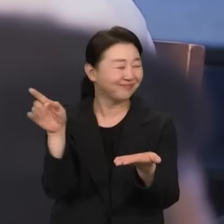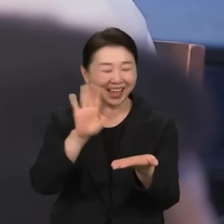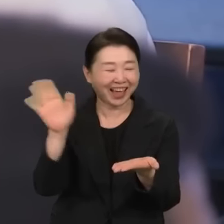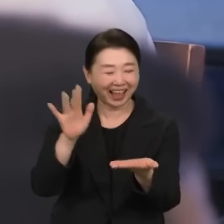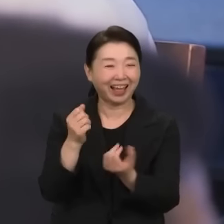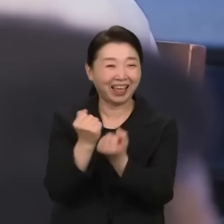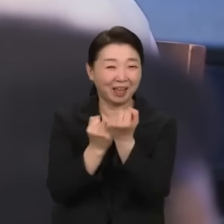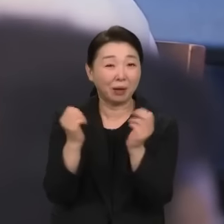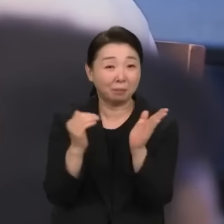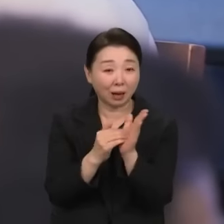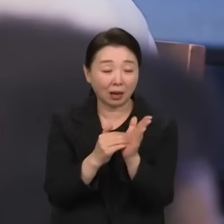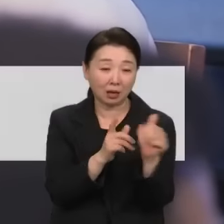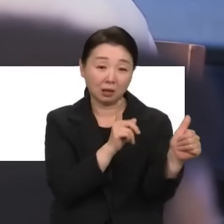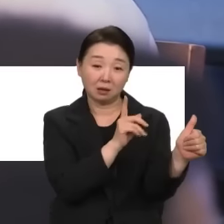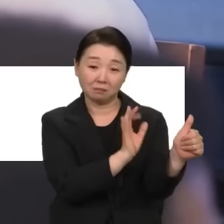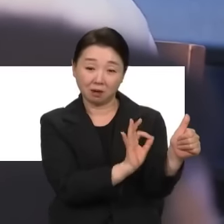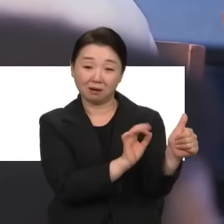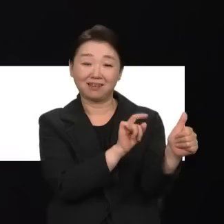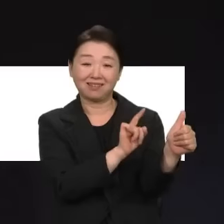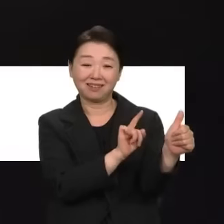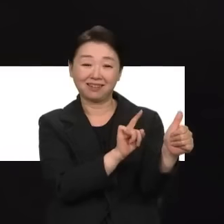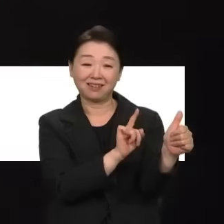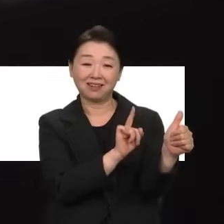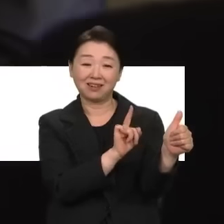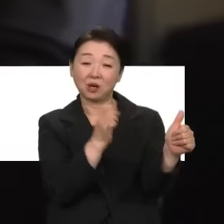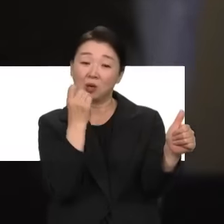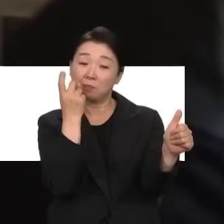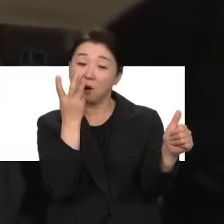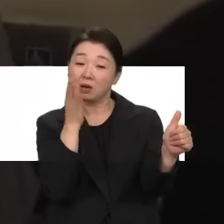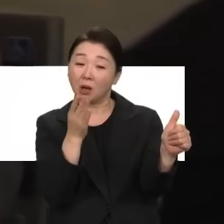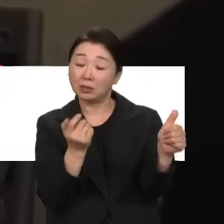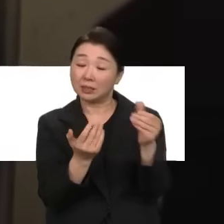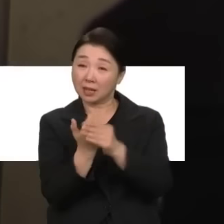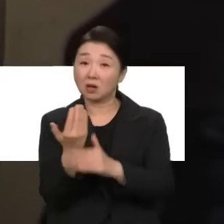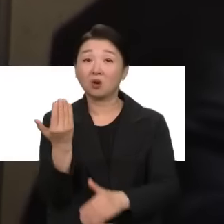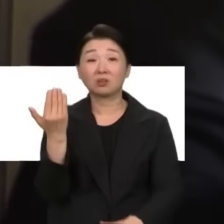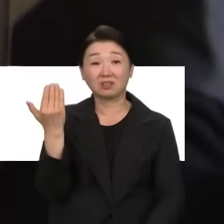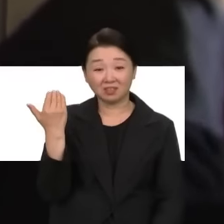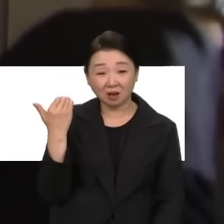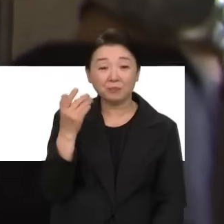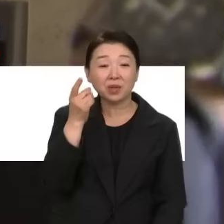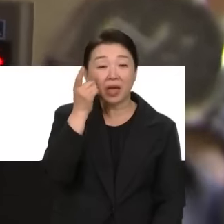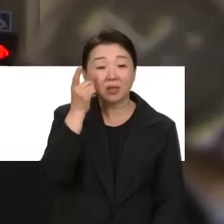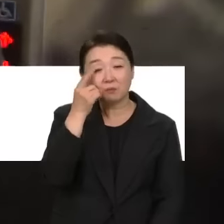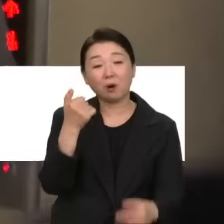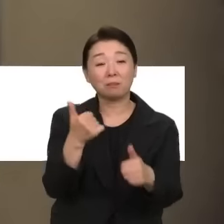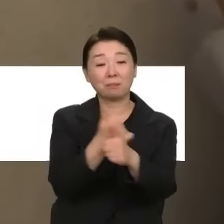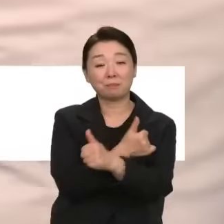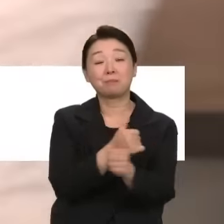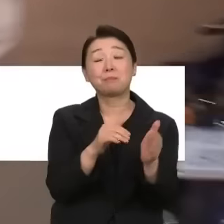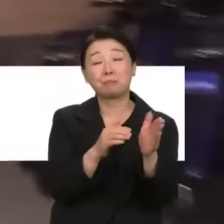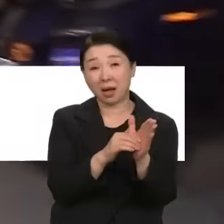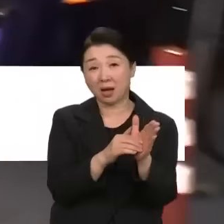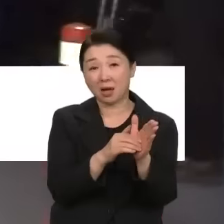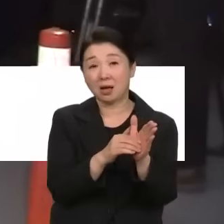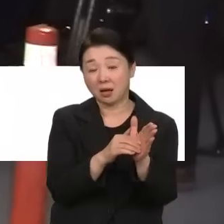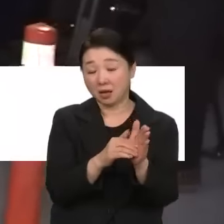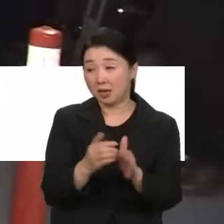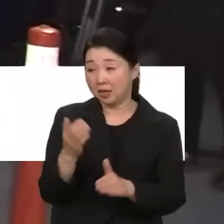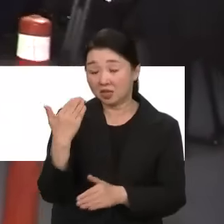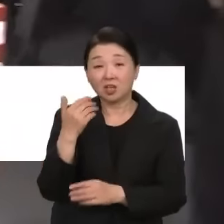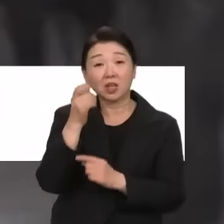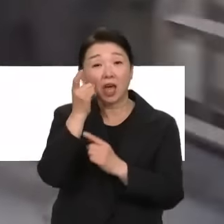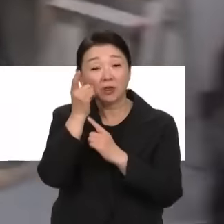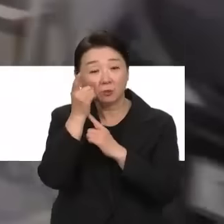해명했습니다. 명태균 씨가 몇 개월 뭐 이 사건보다 훨씬 더 전에 핸드폰을 바꿨었거든요. 기존